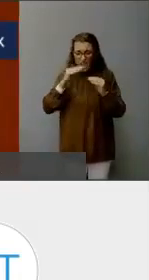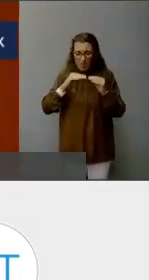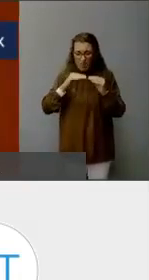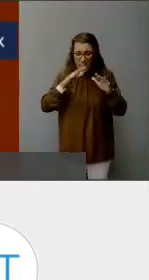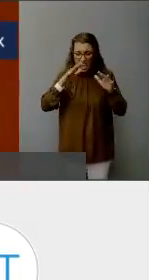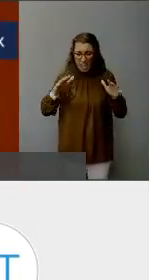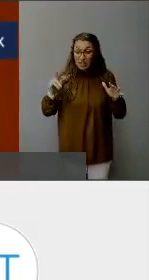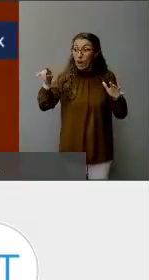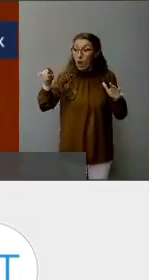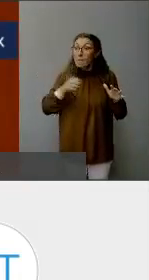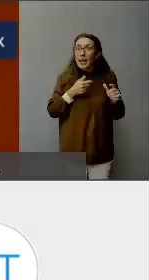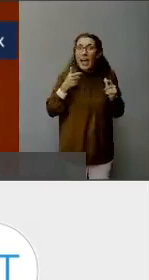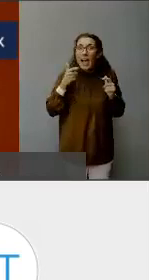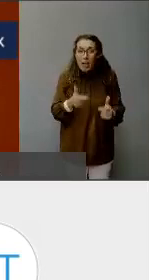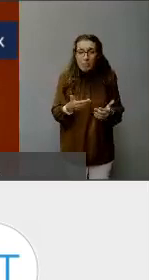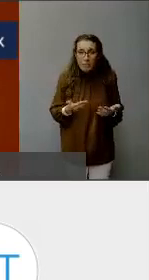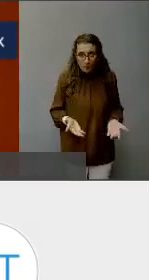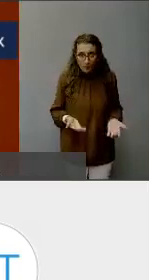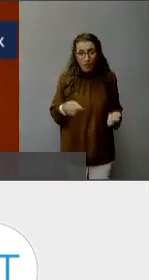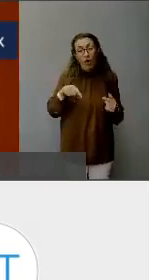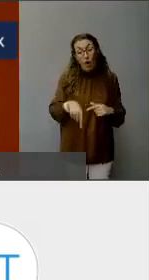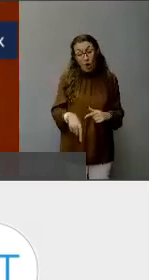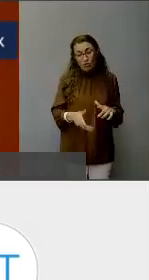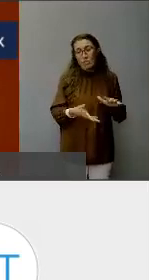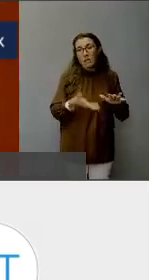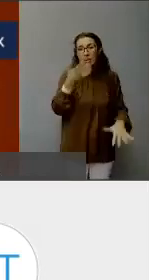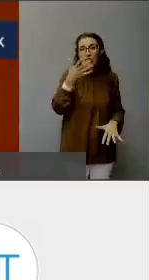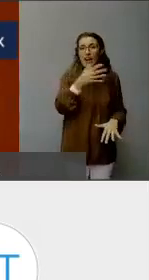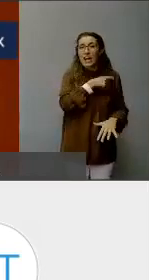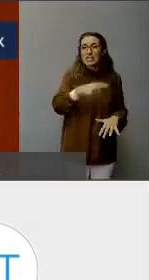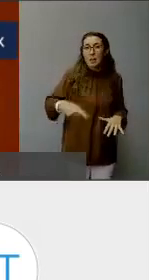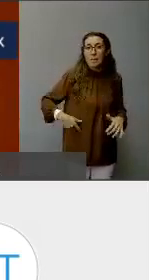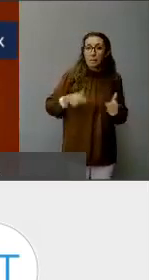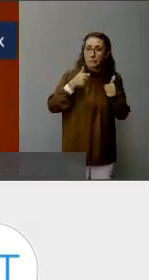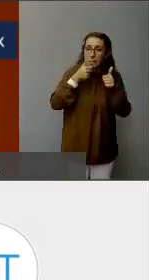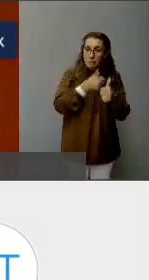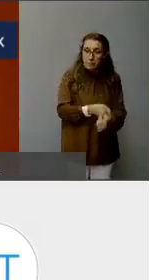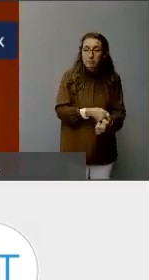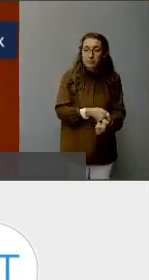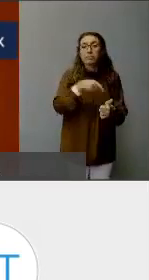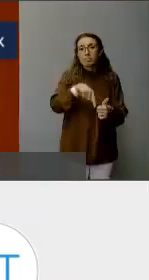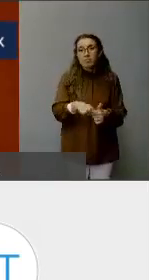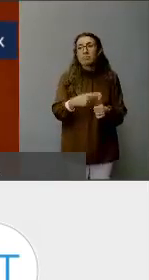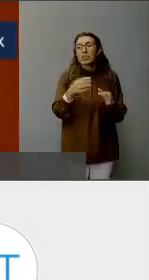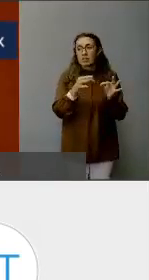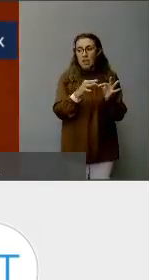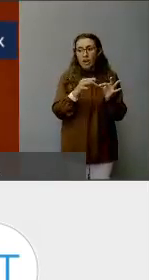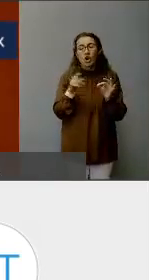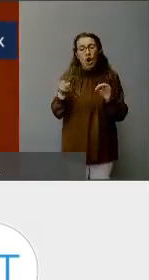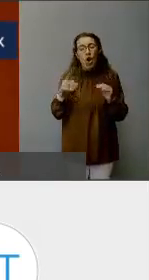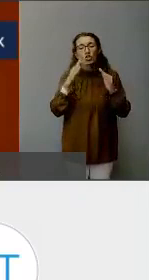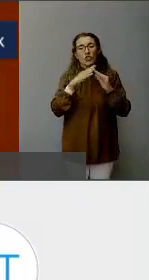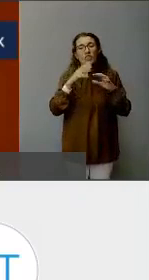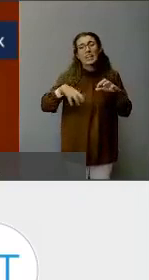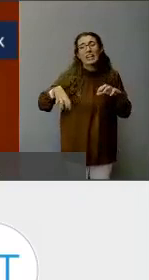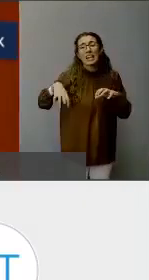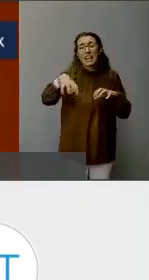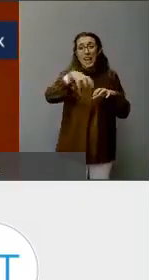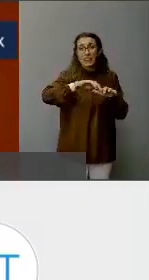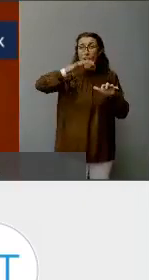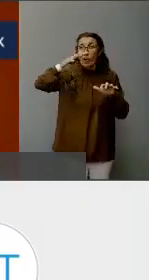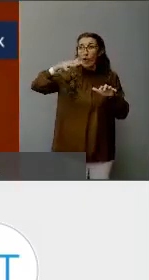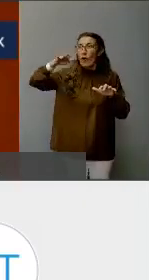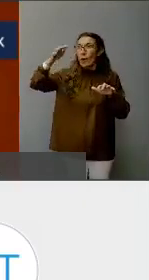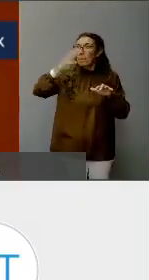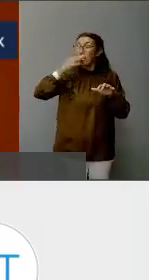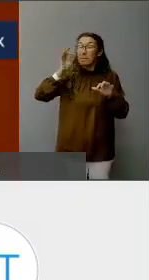oggi la maggioranza del sindaco voci sosterrà la possibilità da parte di questo signore di costruire decine di villette arresi ma in collina in una meravigliosa